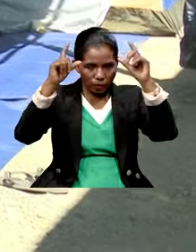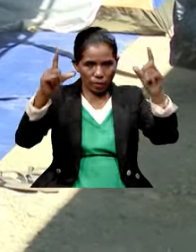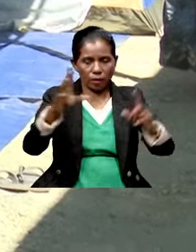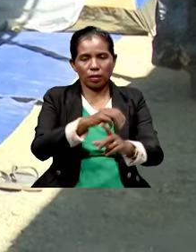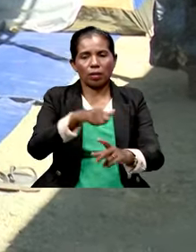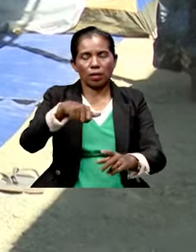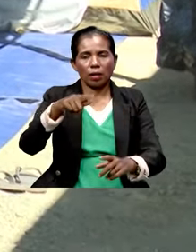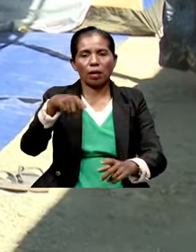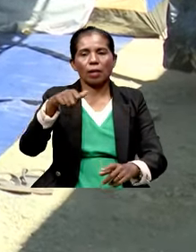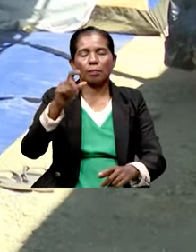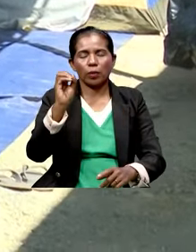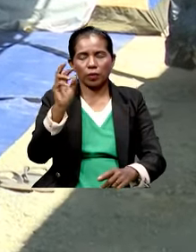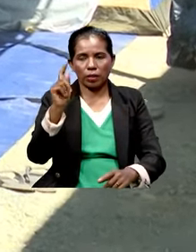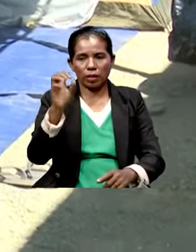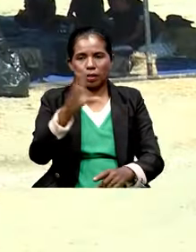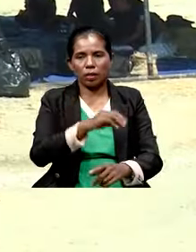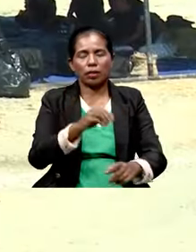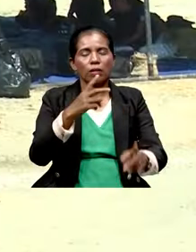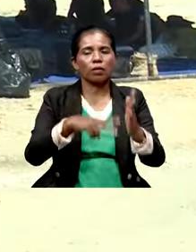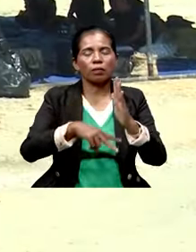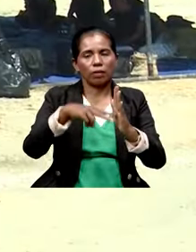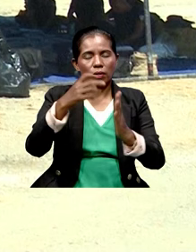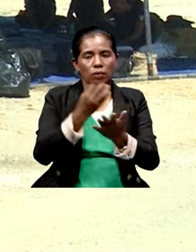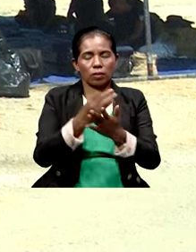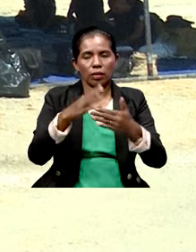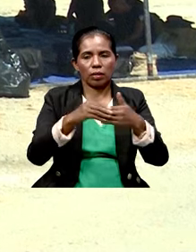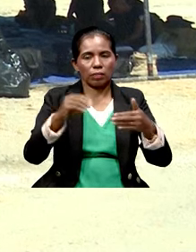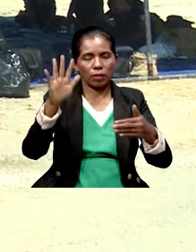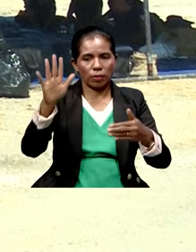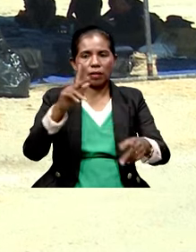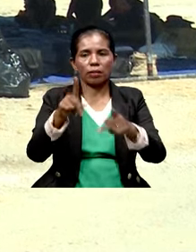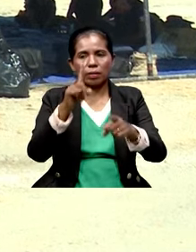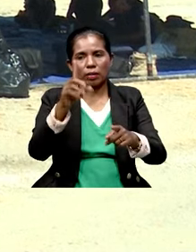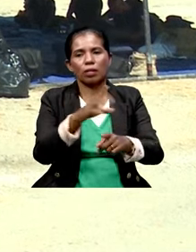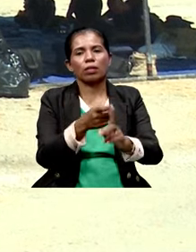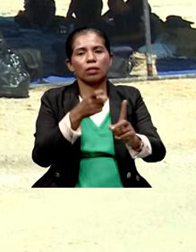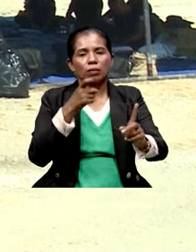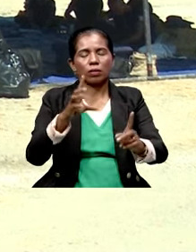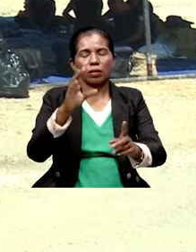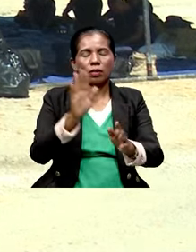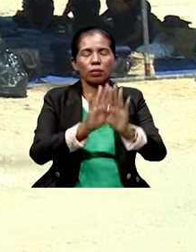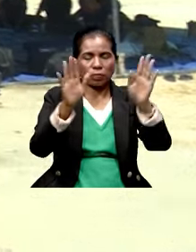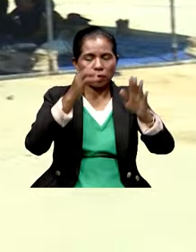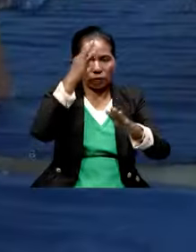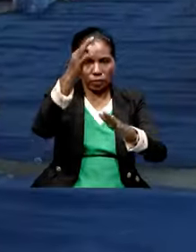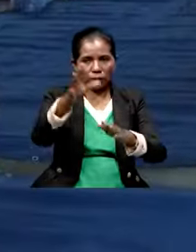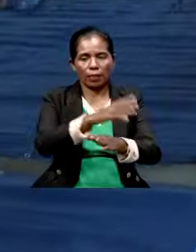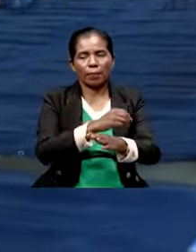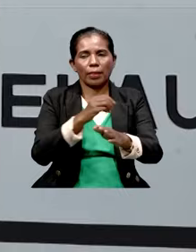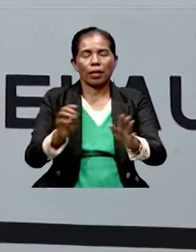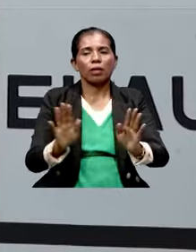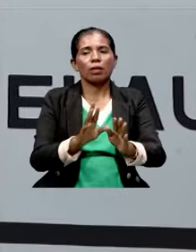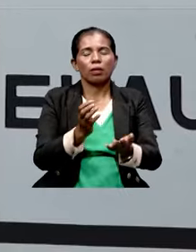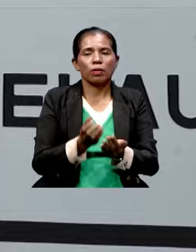portil hatun tiketi ba peregrino sira ho valor $5 kada pasazeru no husi domingo ba wen operasaun ro